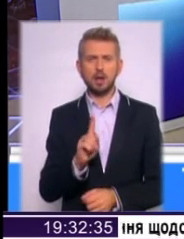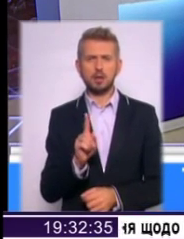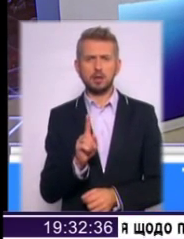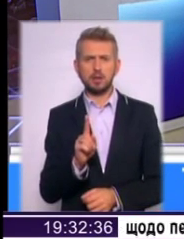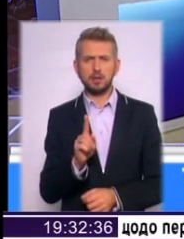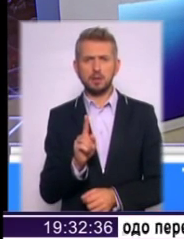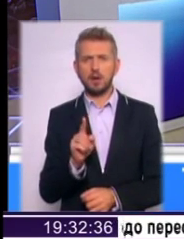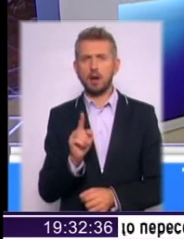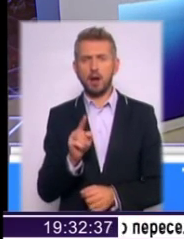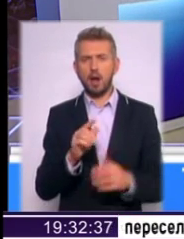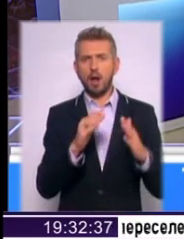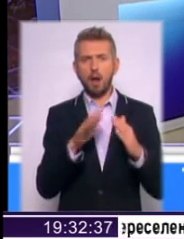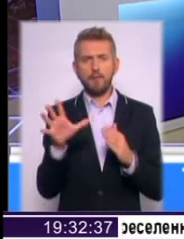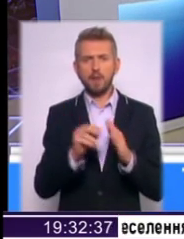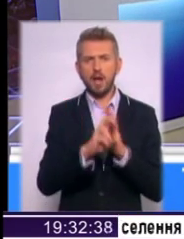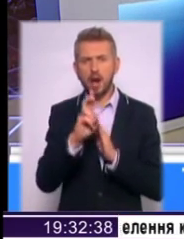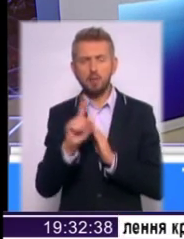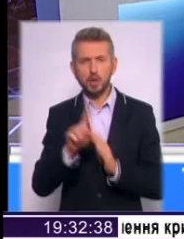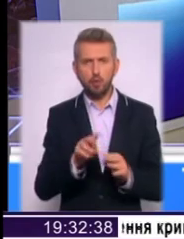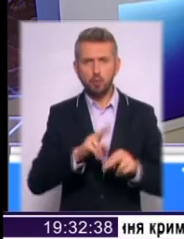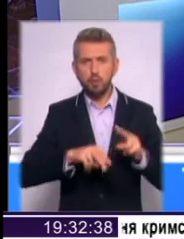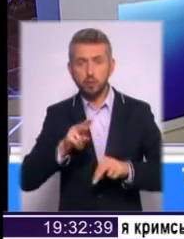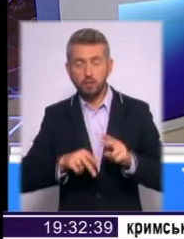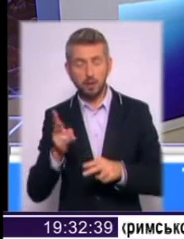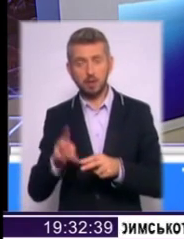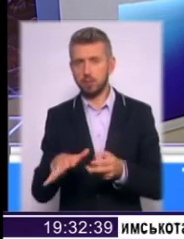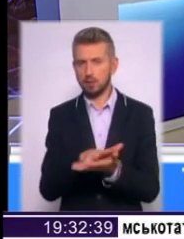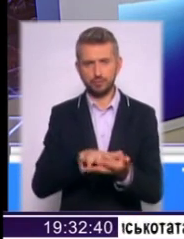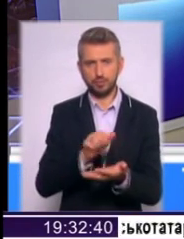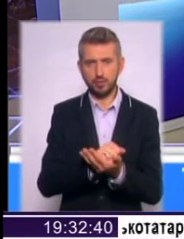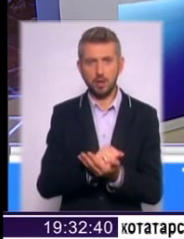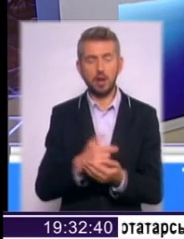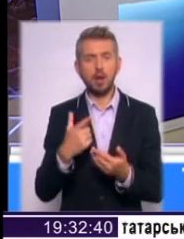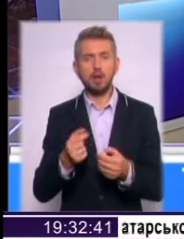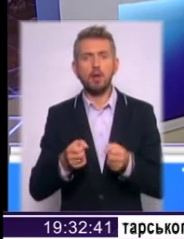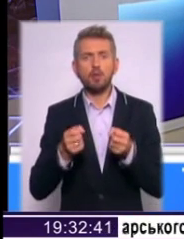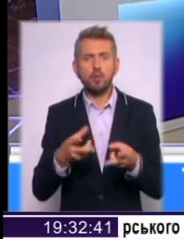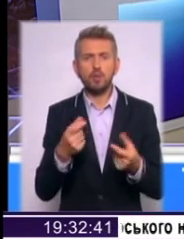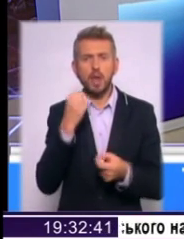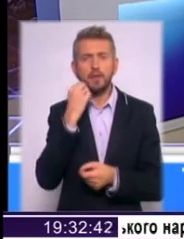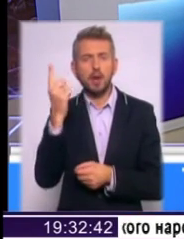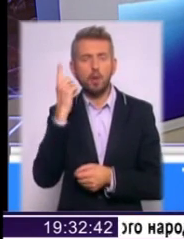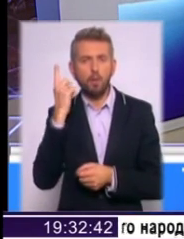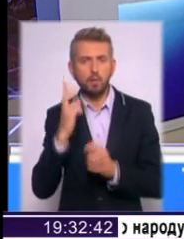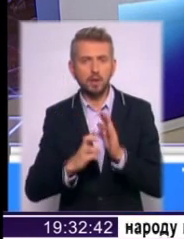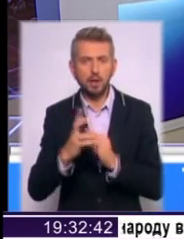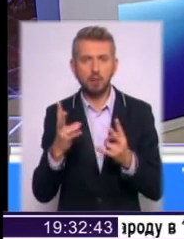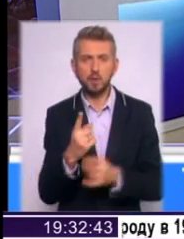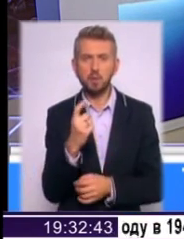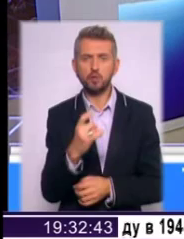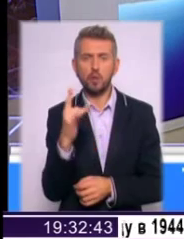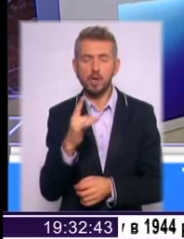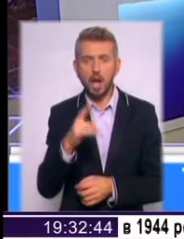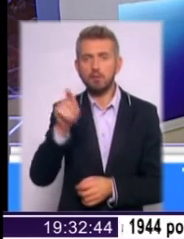полісадникам побудували, все зруйнувати. Таке залишити там, де старовинні буде храм, який треба 100 разів пересвятити,